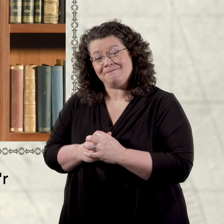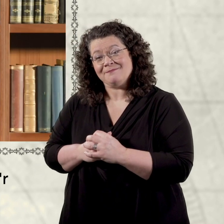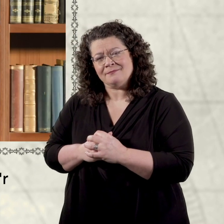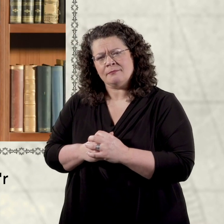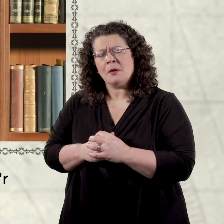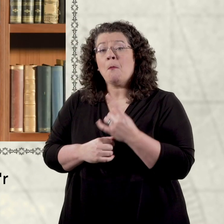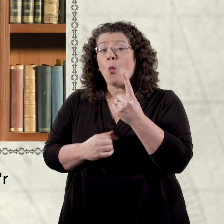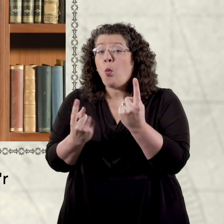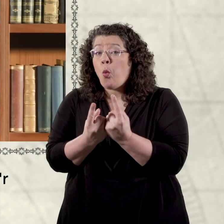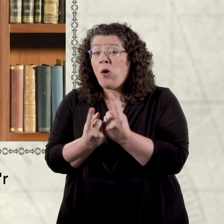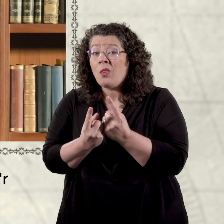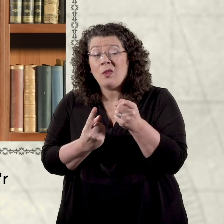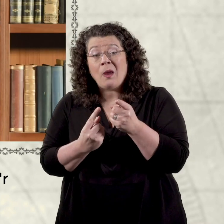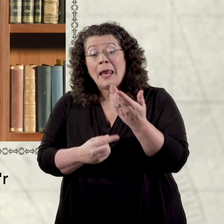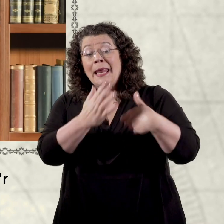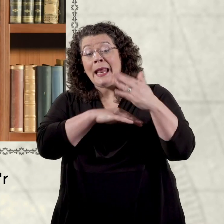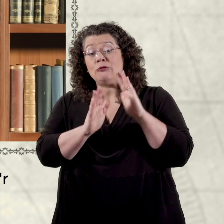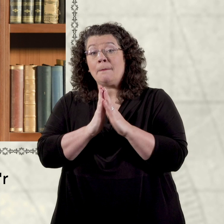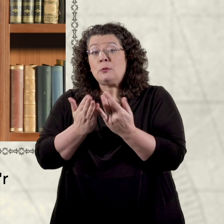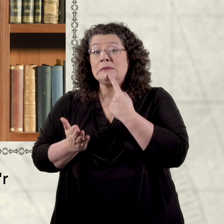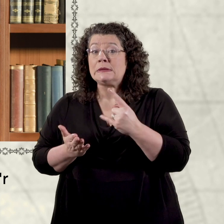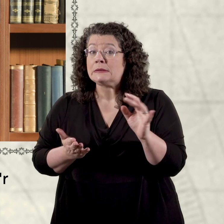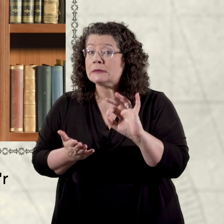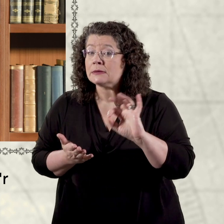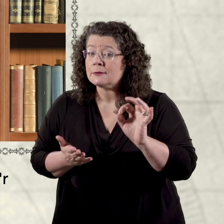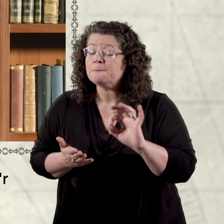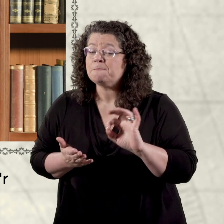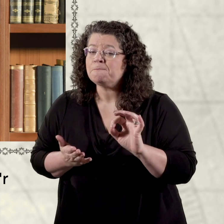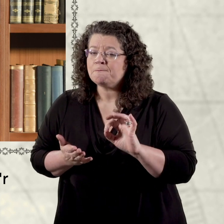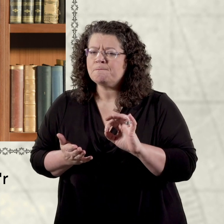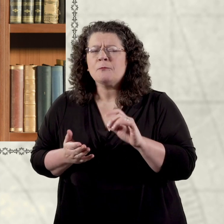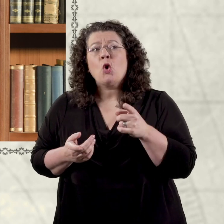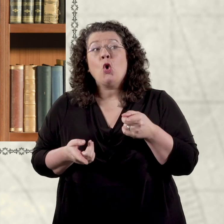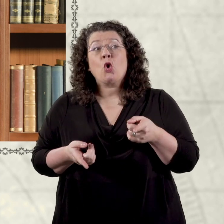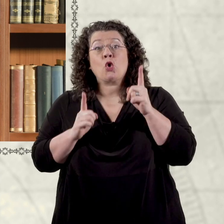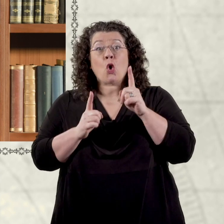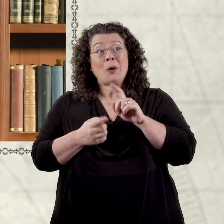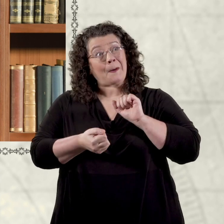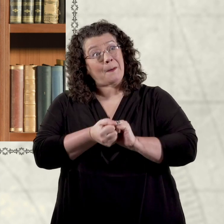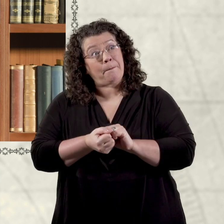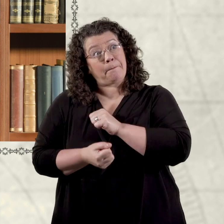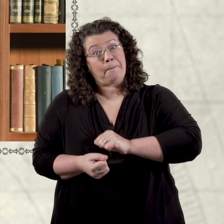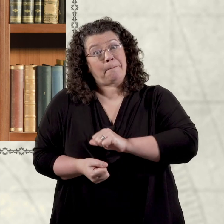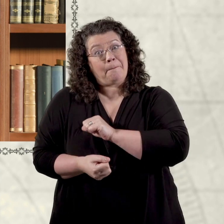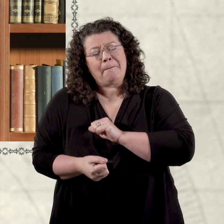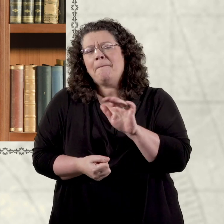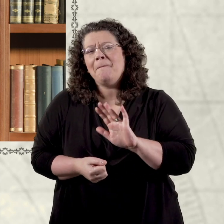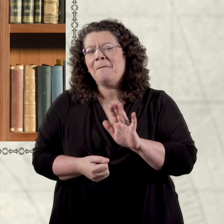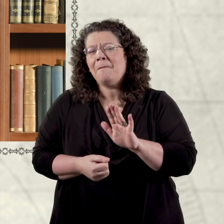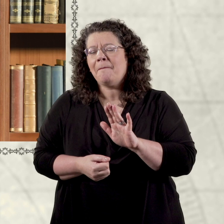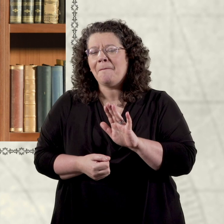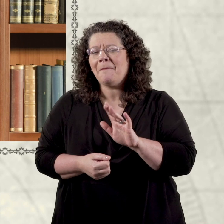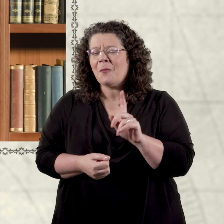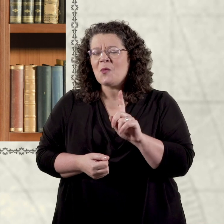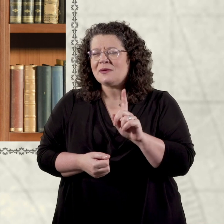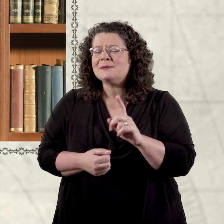Ond mae yna un peth pwysig nad ydy'r llyfrau hanes ma'n ddeud wrthach chi. nath Duw ddim cadw at ei air yn